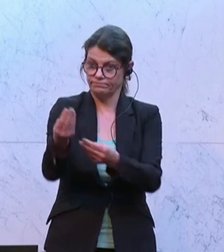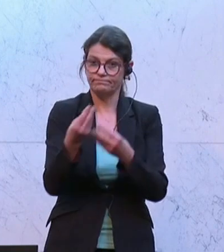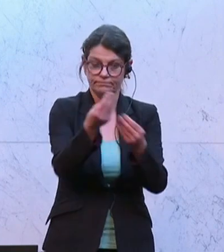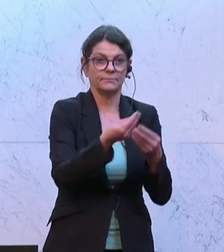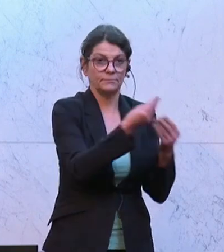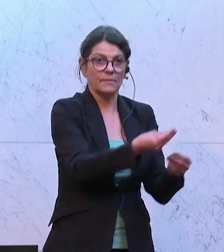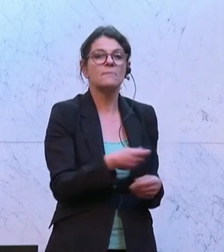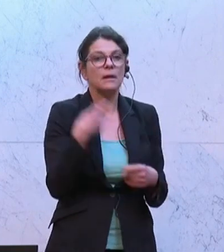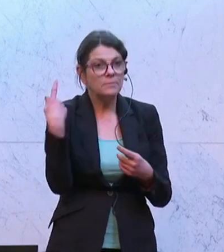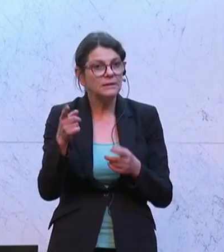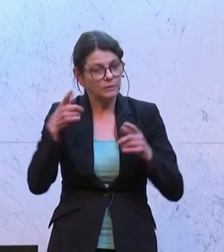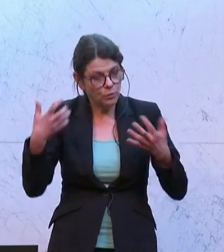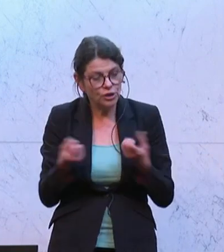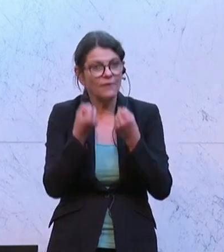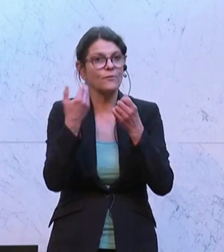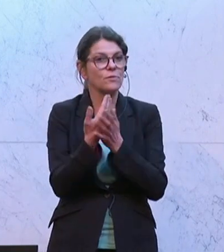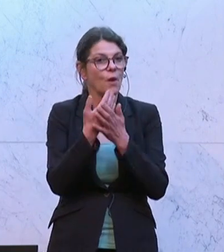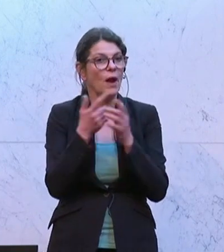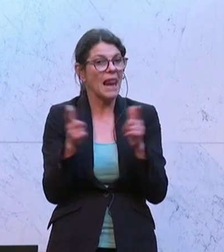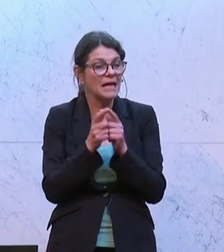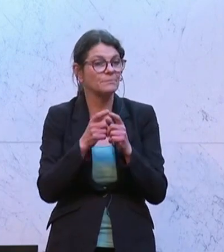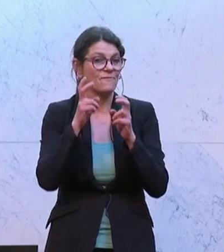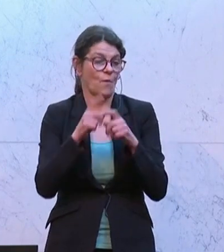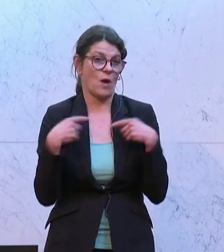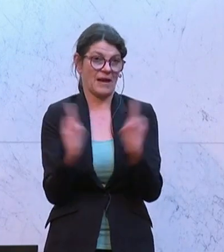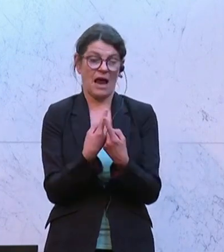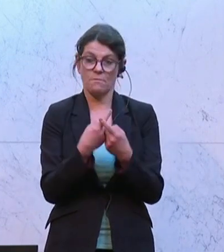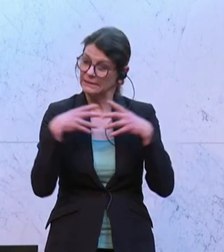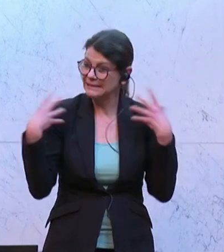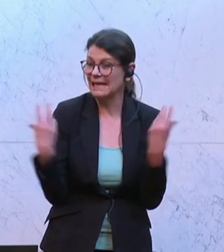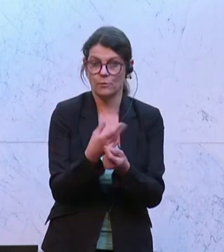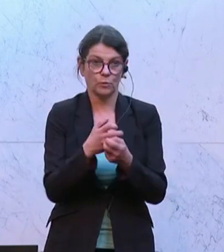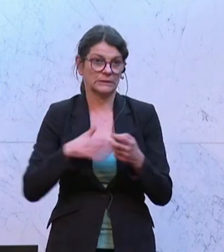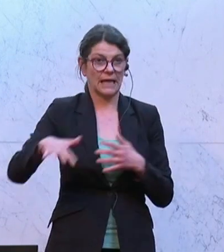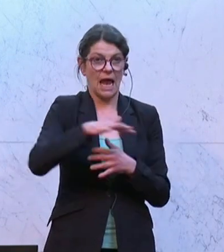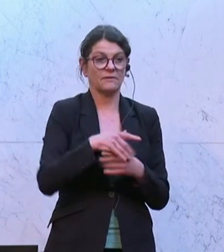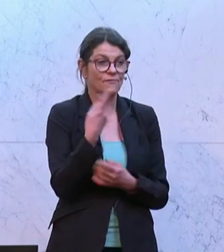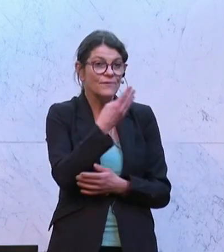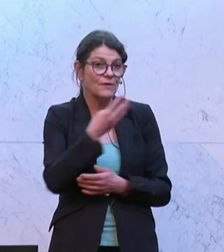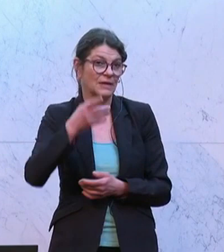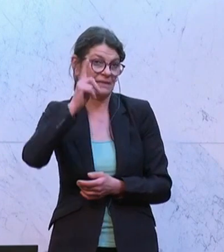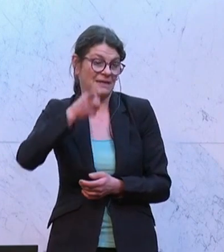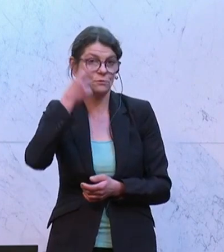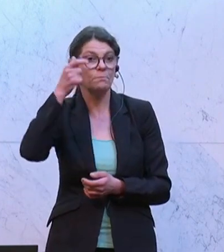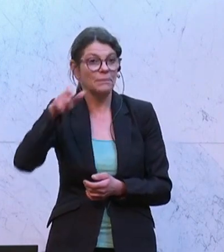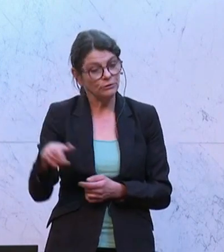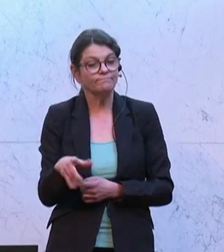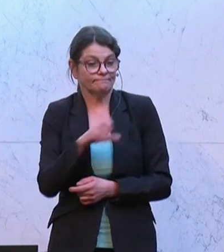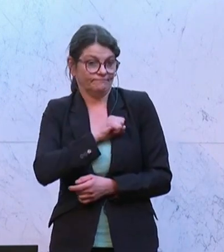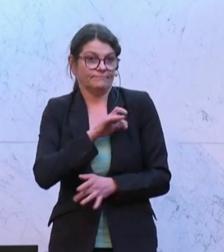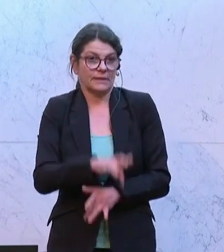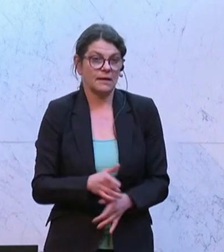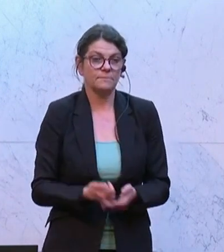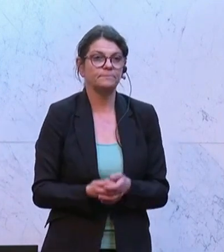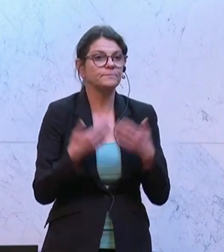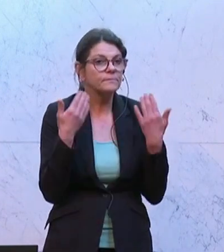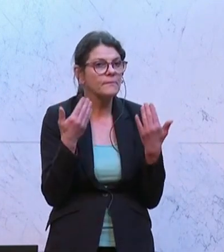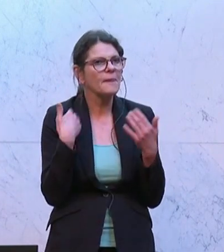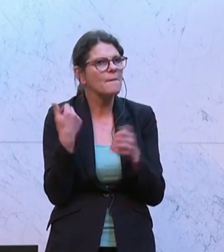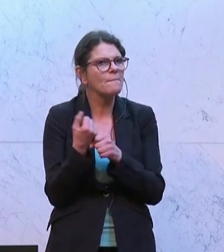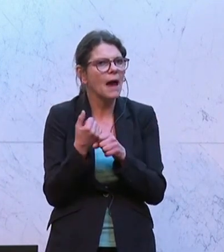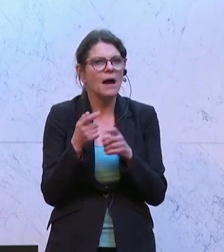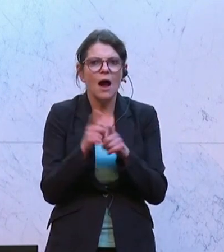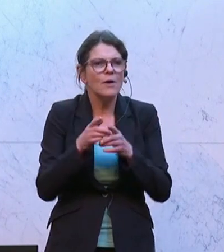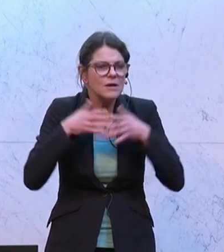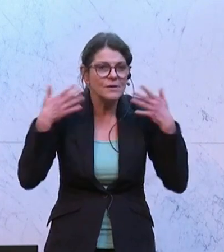leistbaren Wohnraum schaffen in ganz Österreich. Davon profitieren 44.000 Menschen. Und wir machen damit auch einen